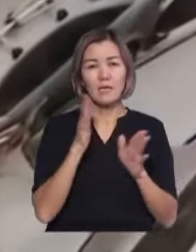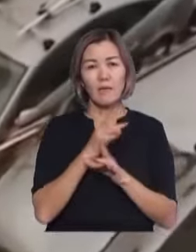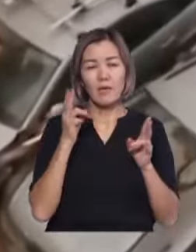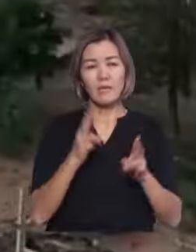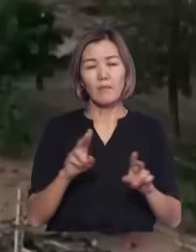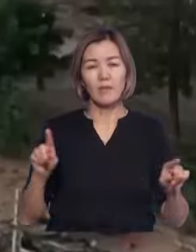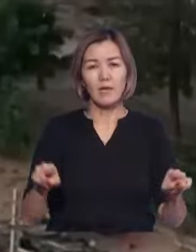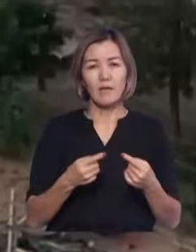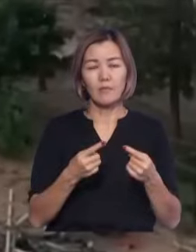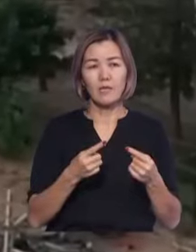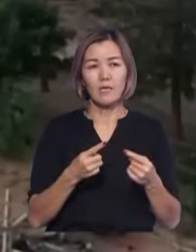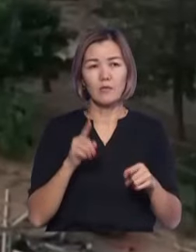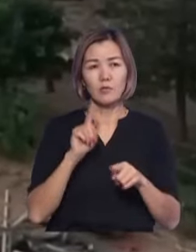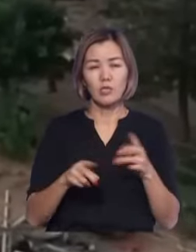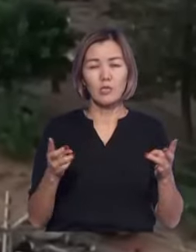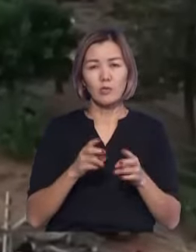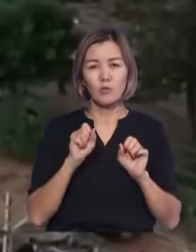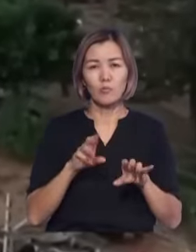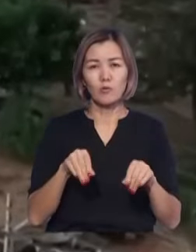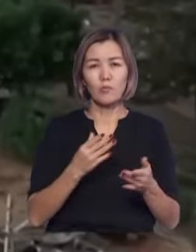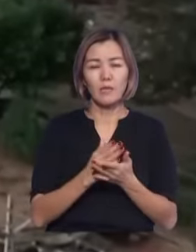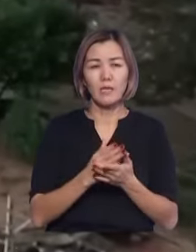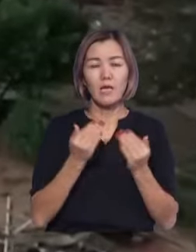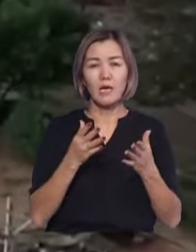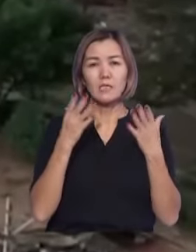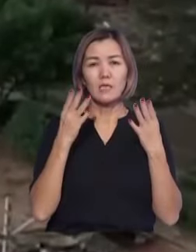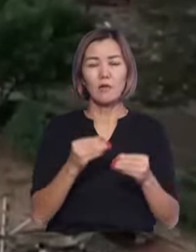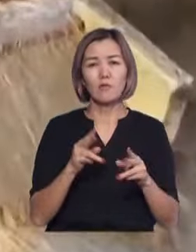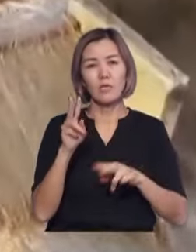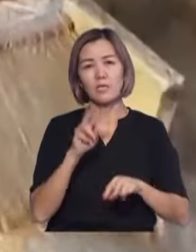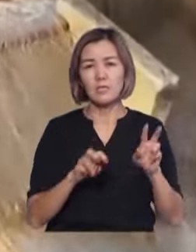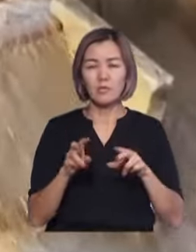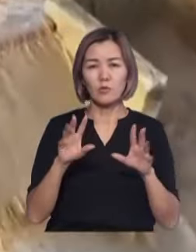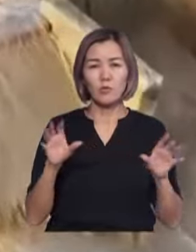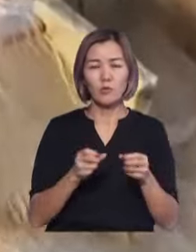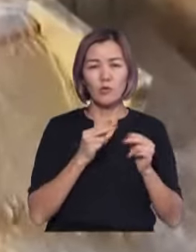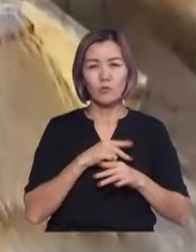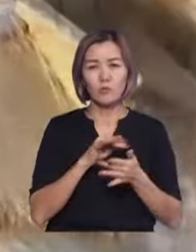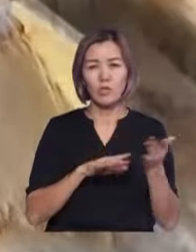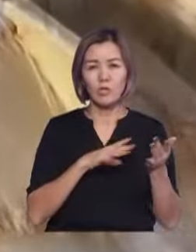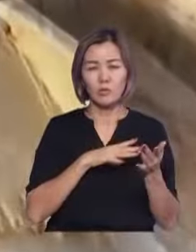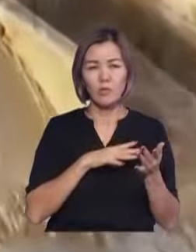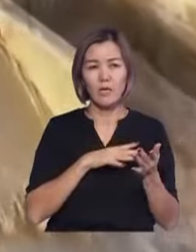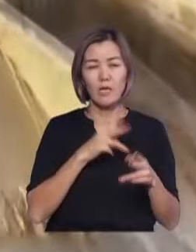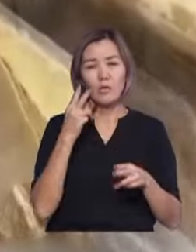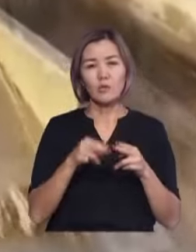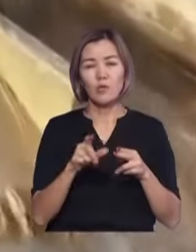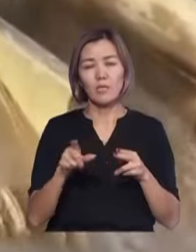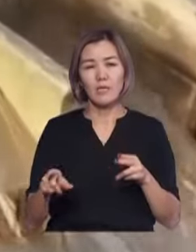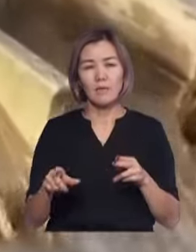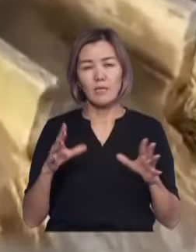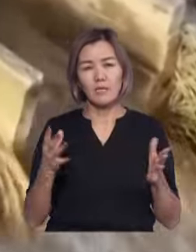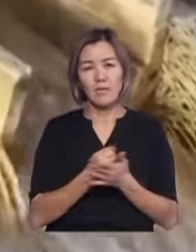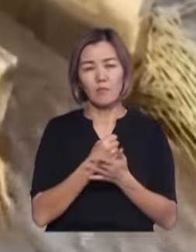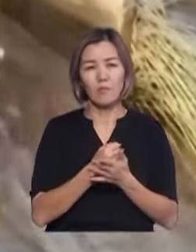калпына келтирүү процессин жеделдетүүгө мүмкүндүк берет. Казыркы таңда издестирүү куткаруу операциялары жалгасууда. Эс-түссүз жоголгон адамдарды